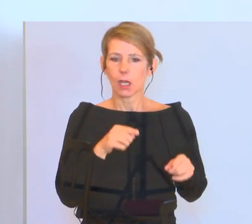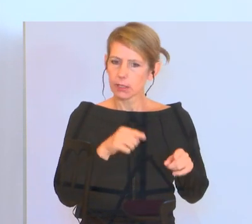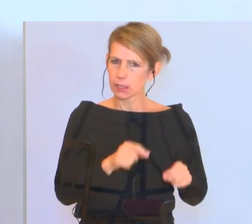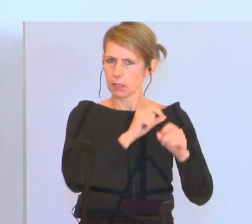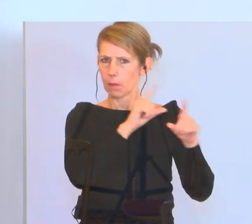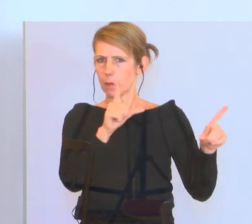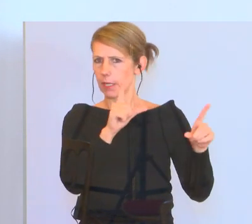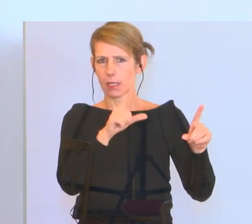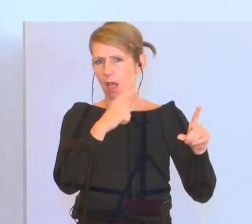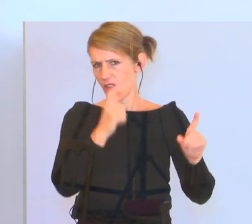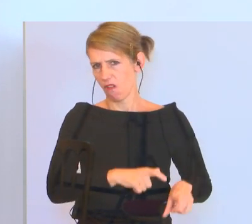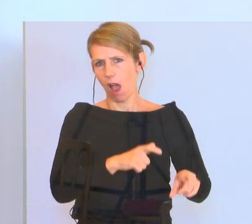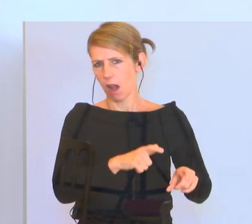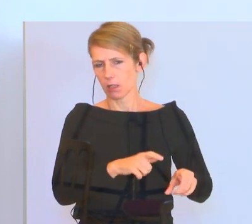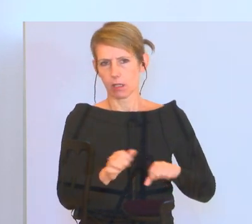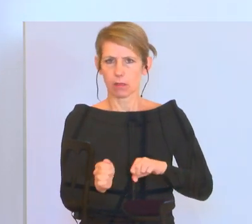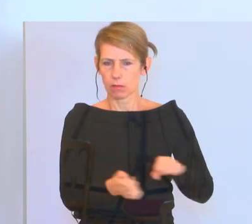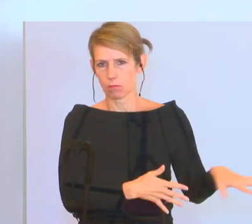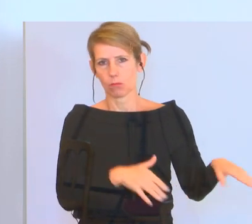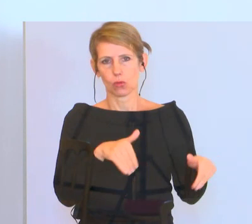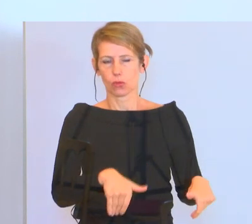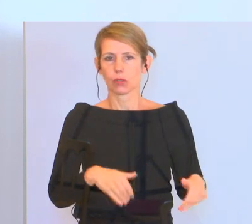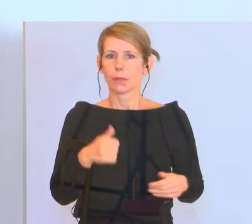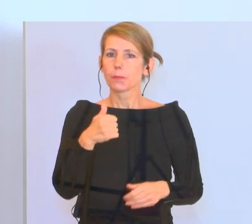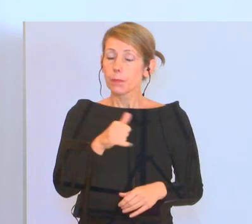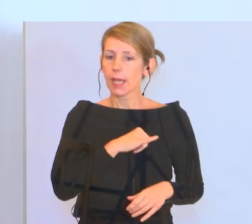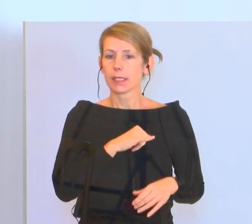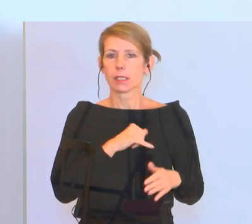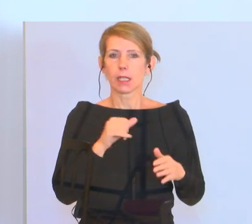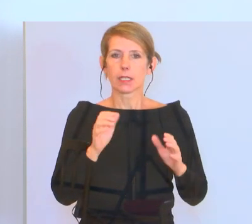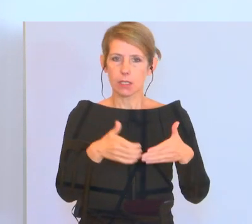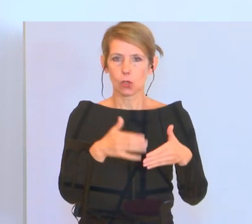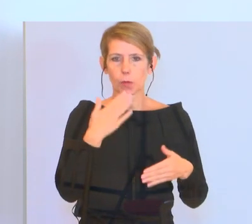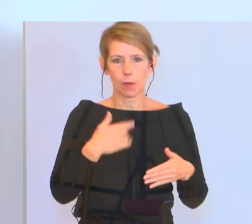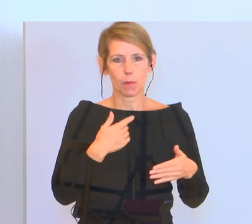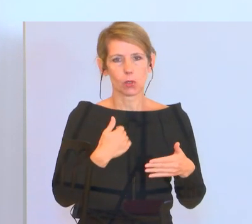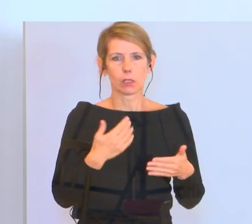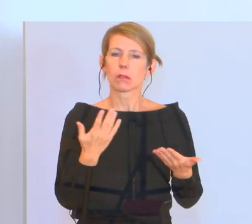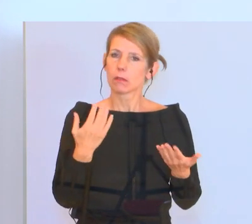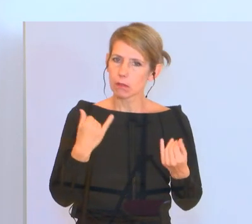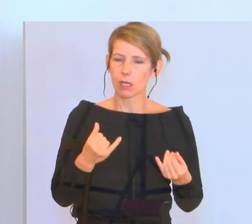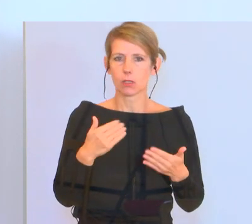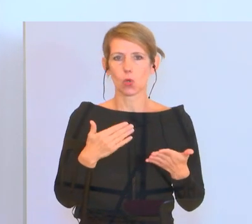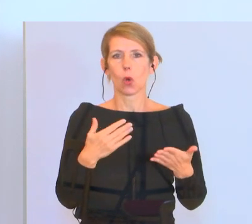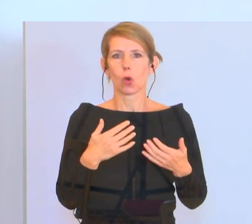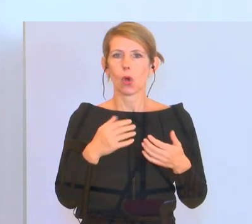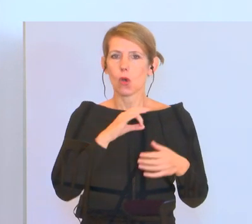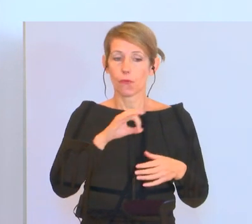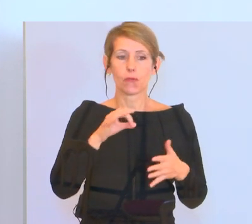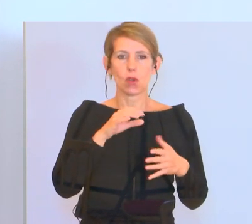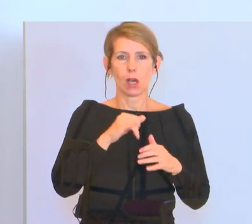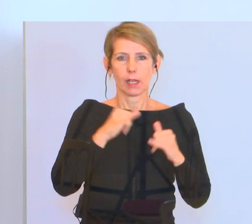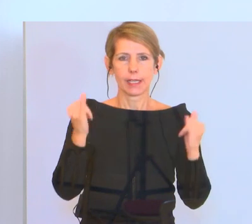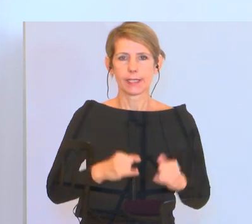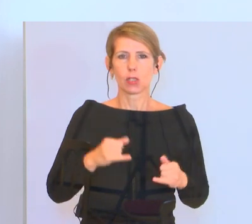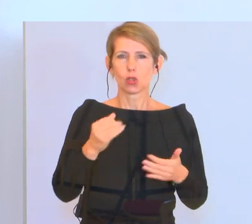aufzubrechen. Abschließend darf ich noch auf eine Stakeholdergruppe eingehen, die laut aktueller Studie des Instituts für Bildungsforschung der